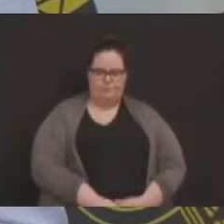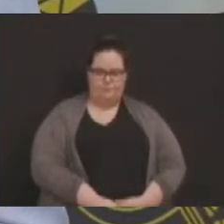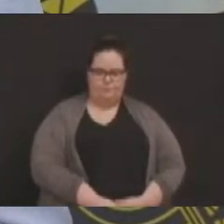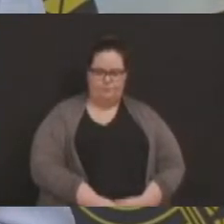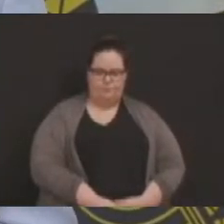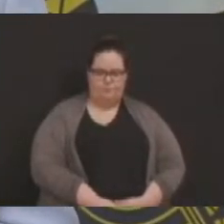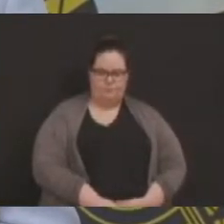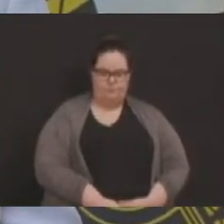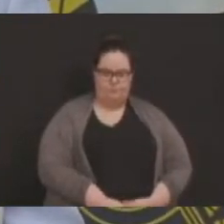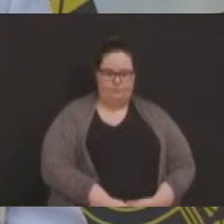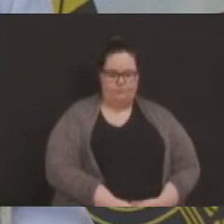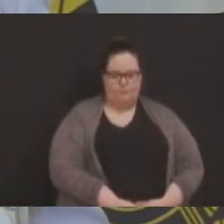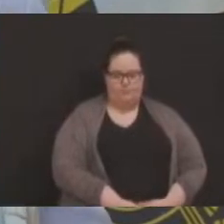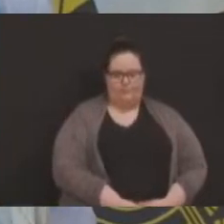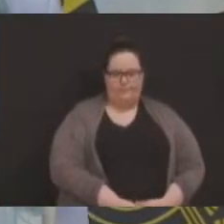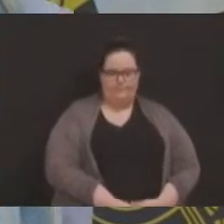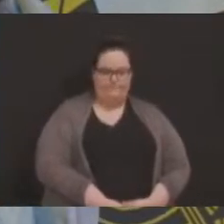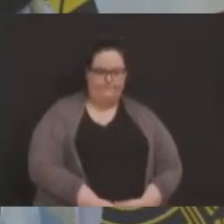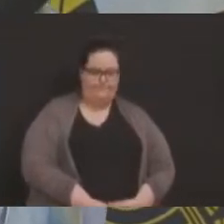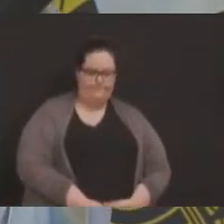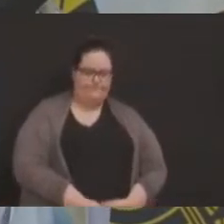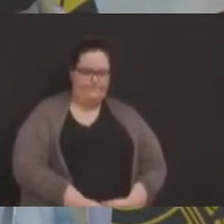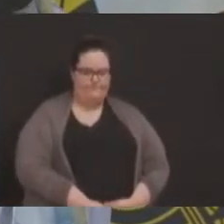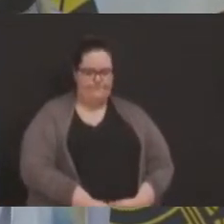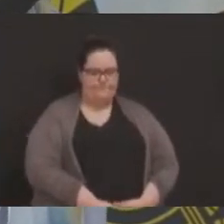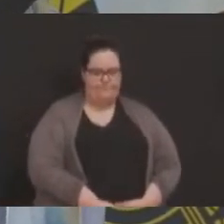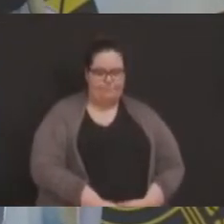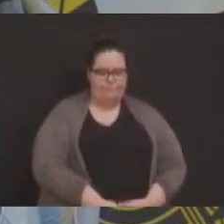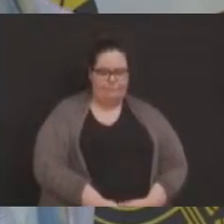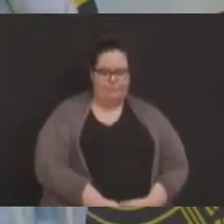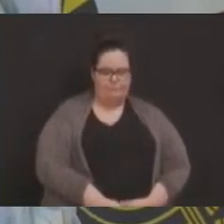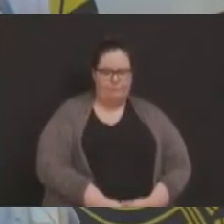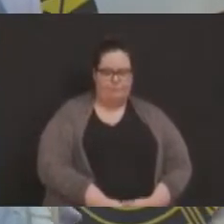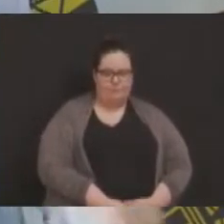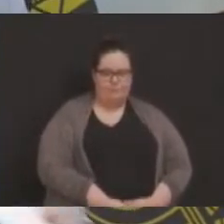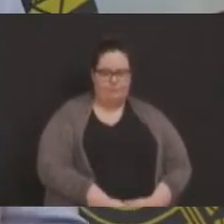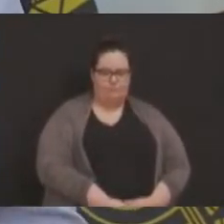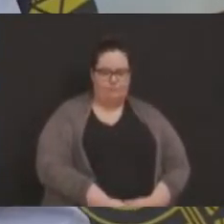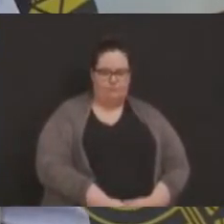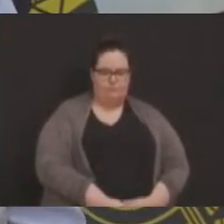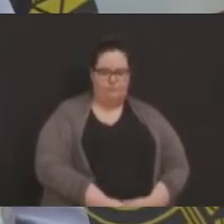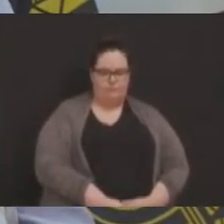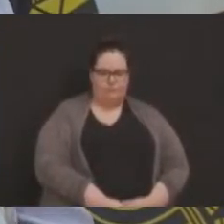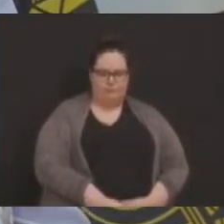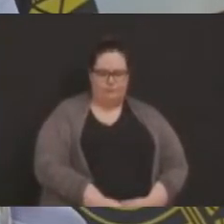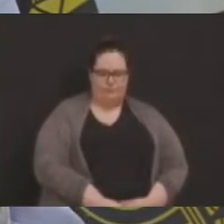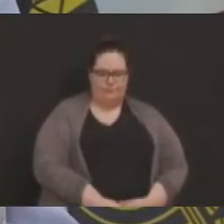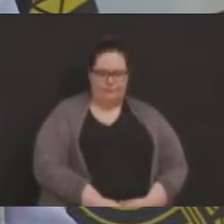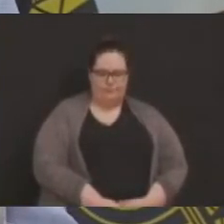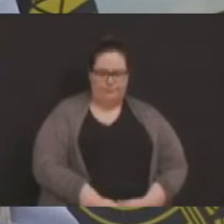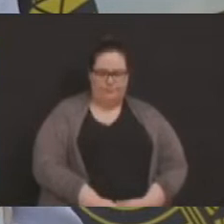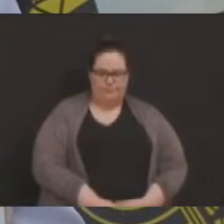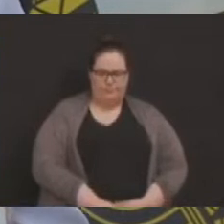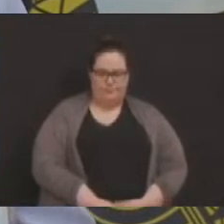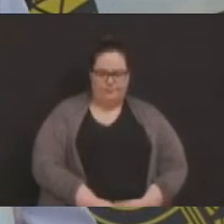passer la frontière. Quels sont vraiment les bénéfices de ce test-là, étant donné que les personnes ne